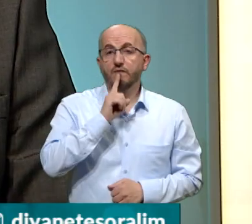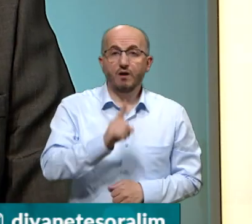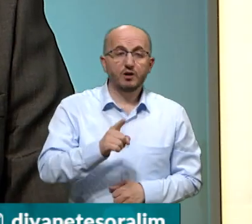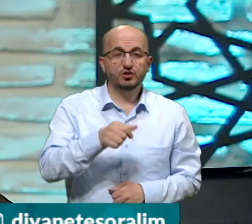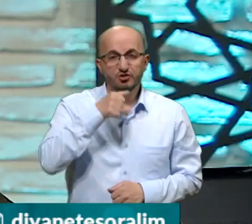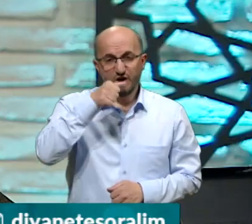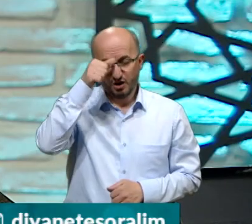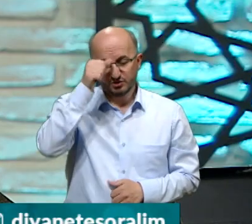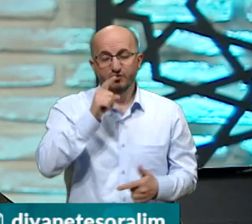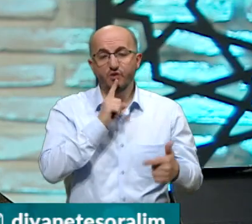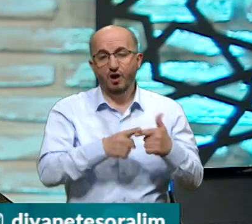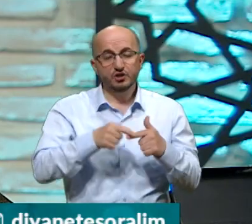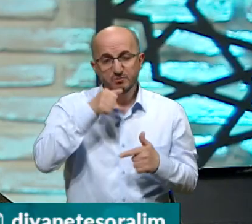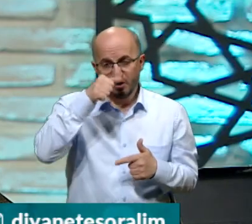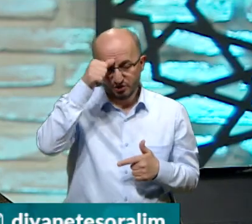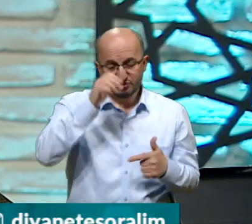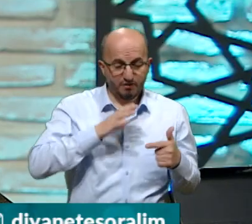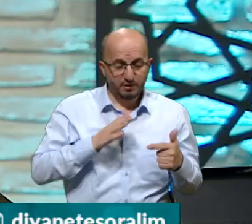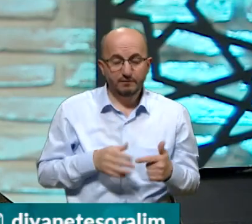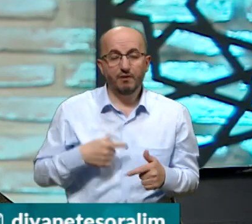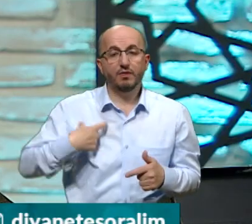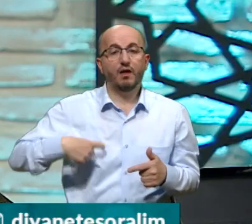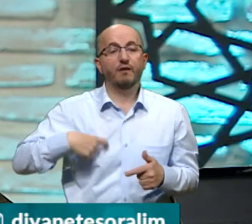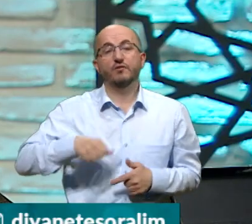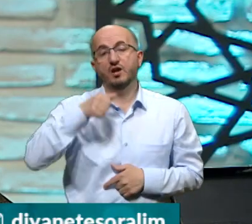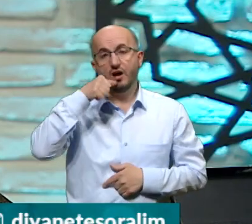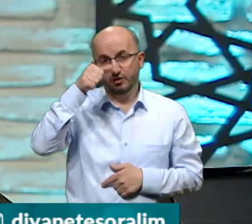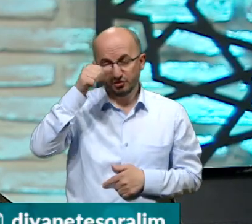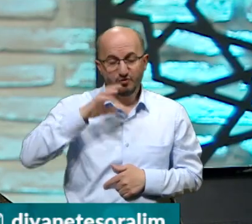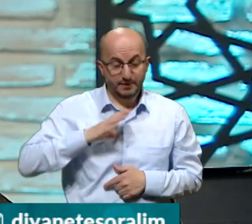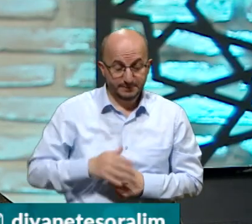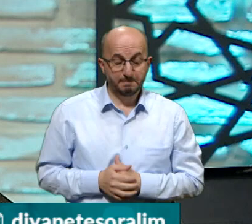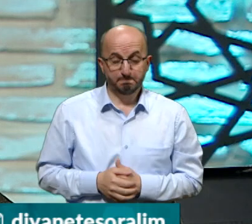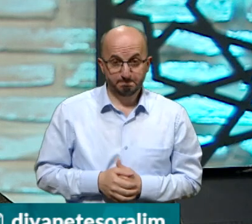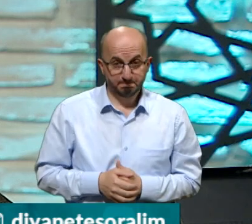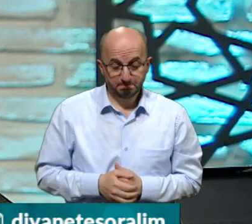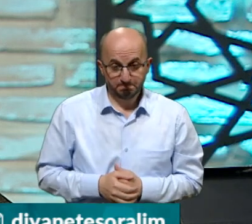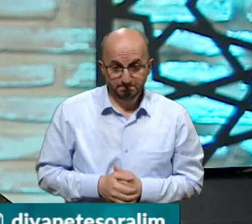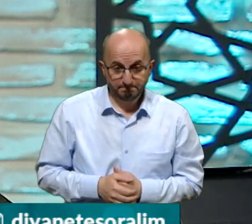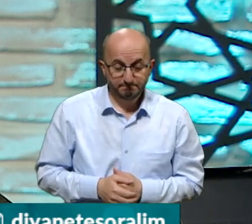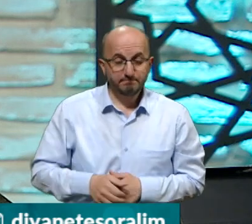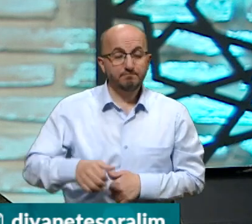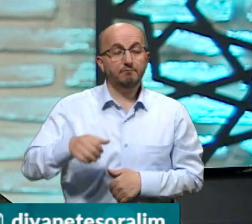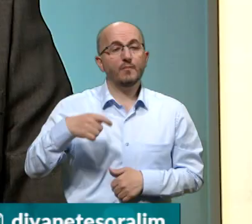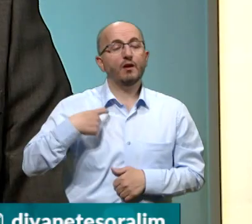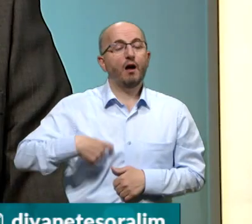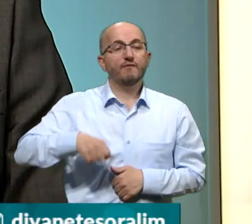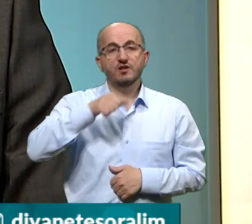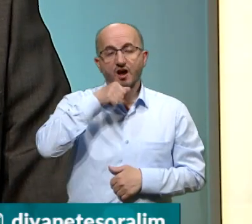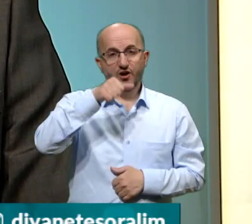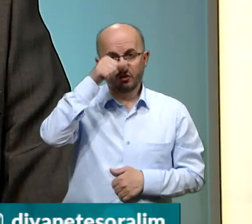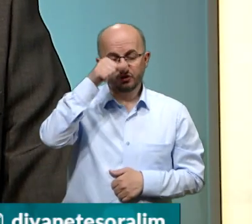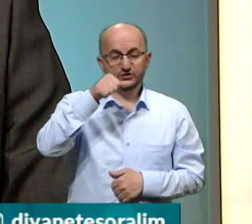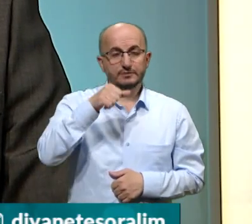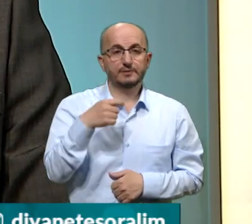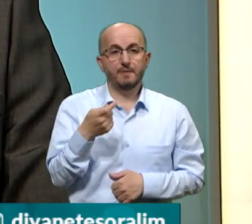vacip Hac var ve Nafile Hac var bu Nafile hasta